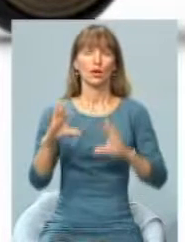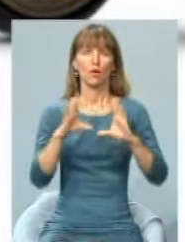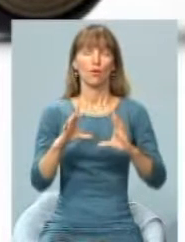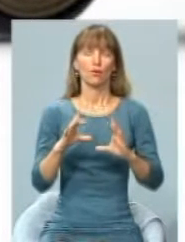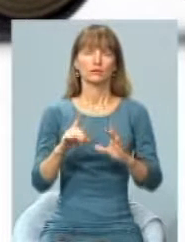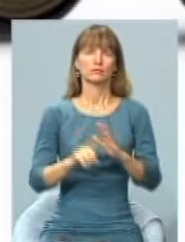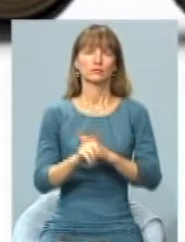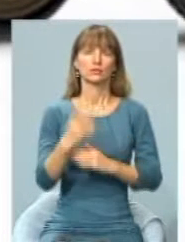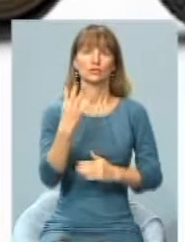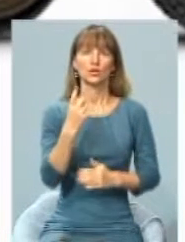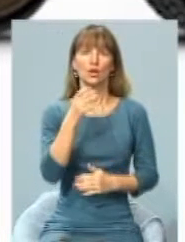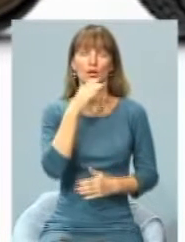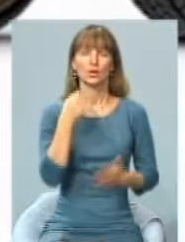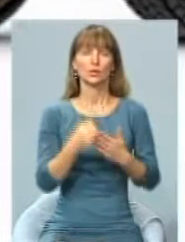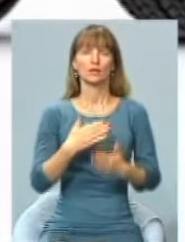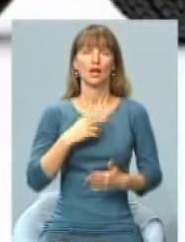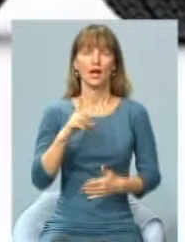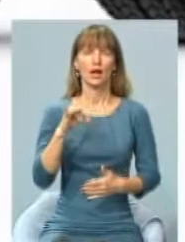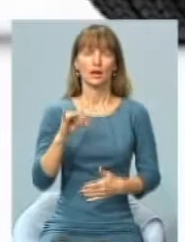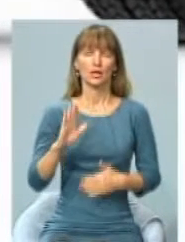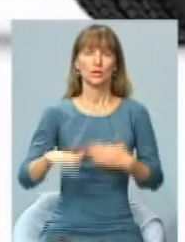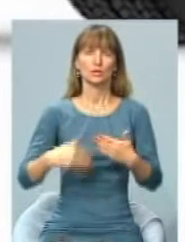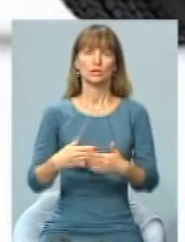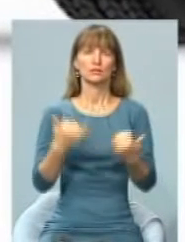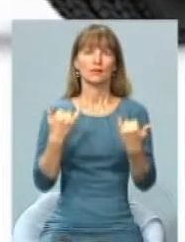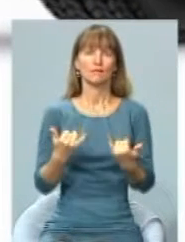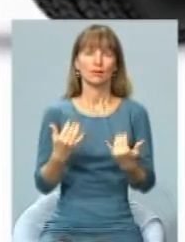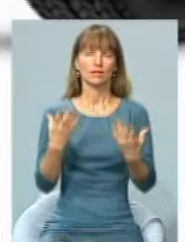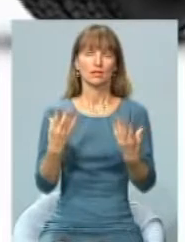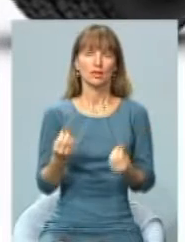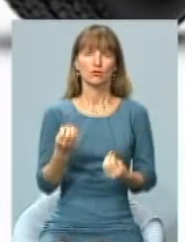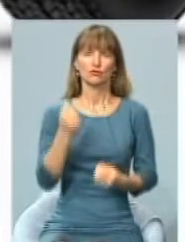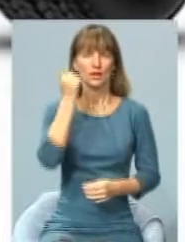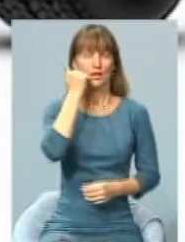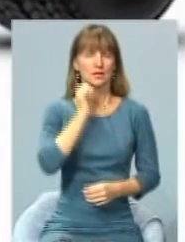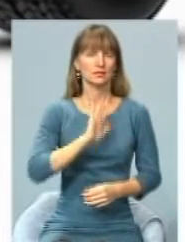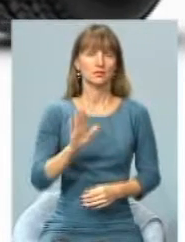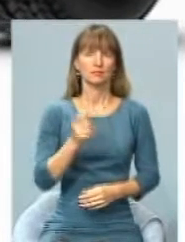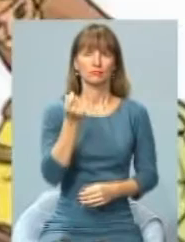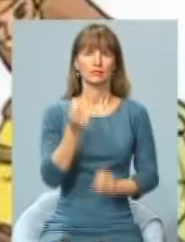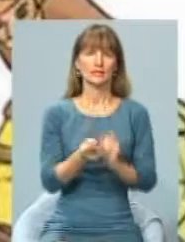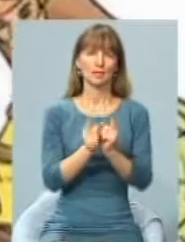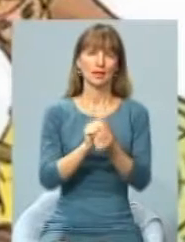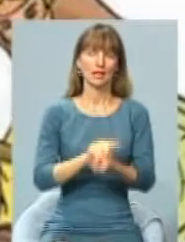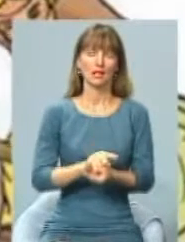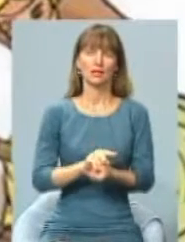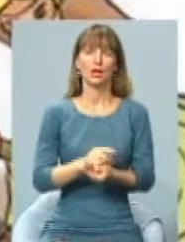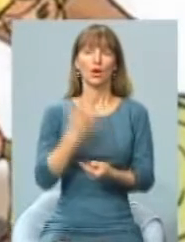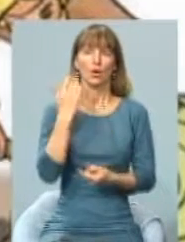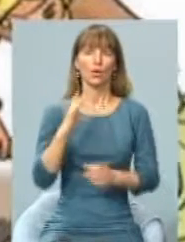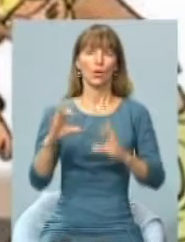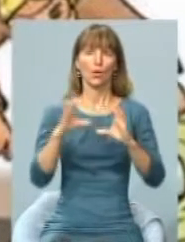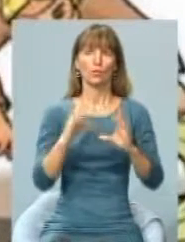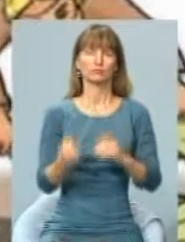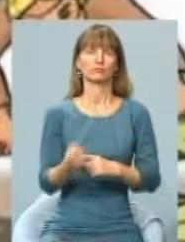на 4 століття до нашої ери. І до сьогоднішнього дня воно ще не застаріло, хоча трохи змінилося. Коли колесо